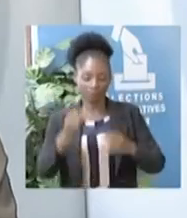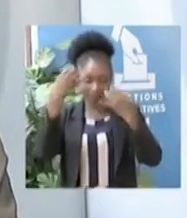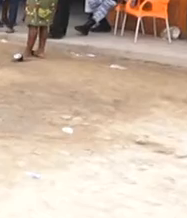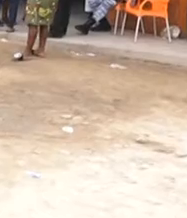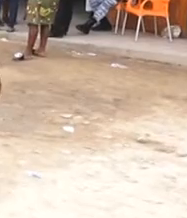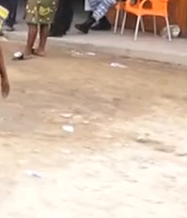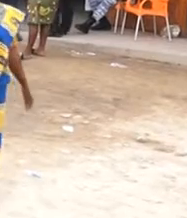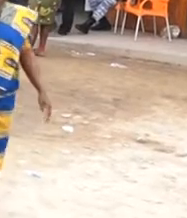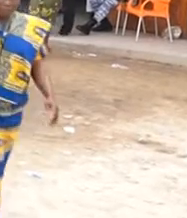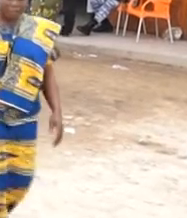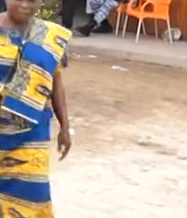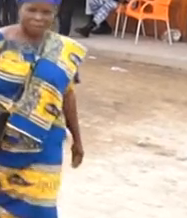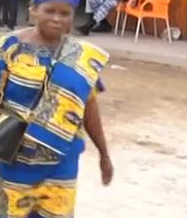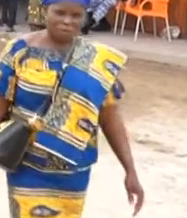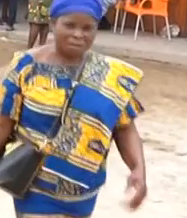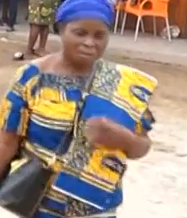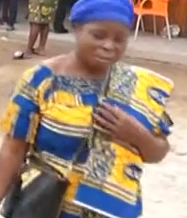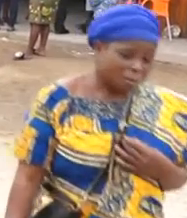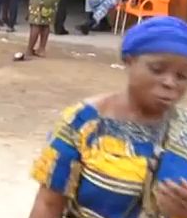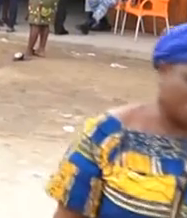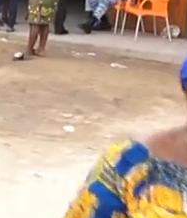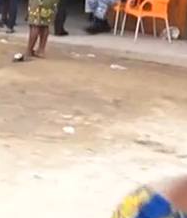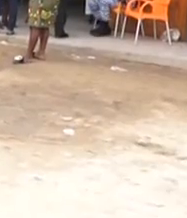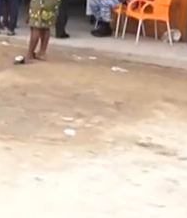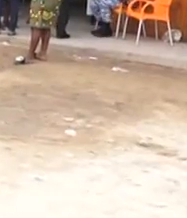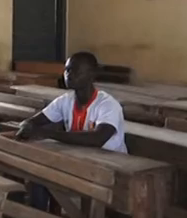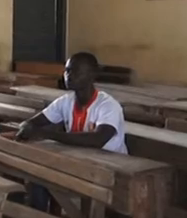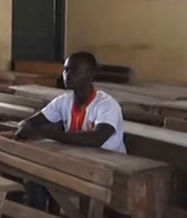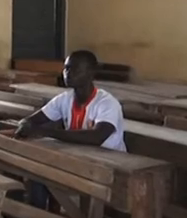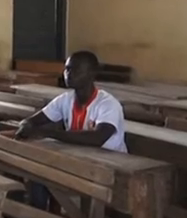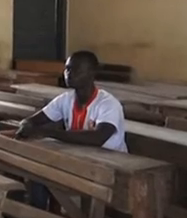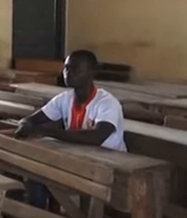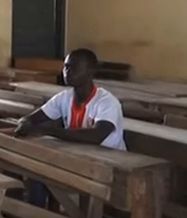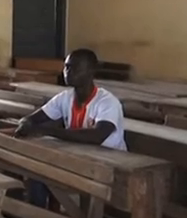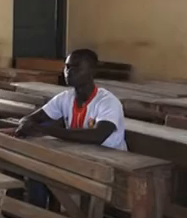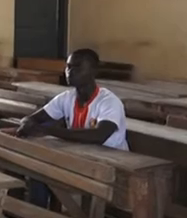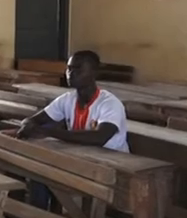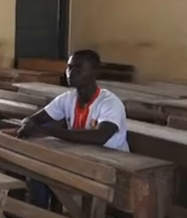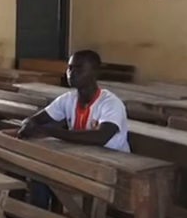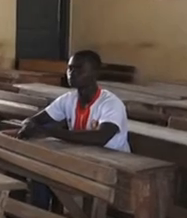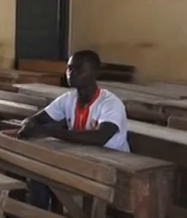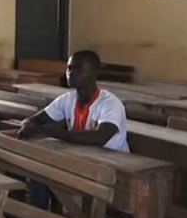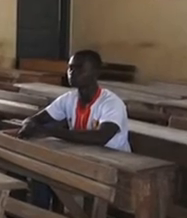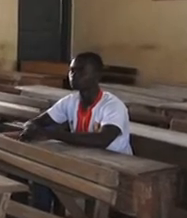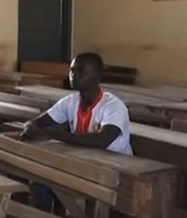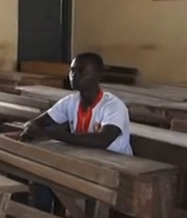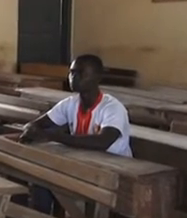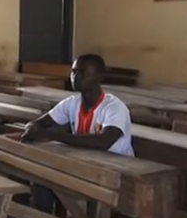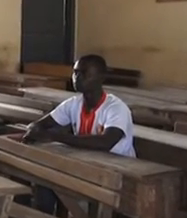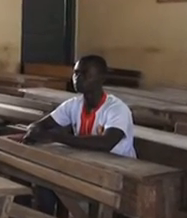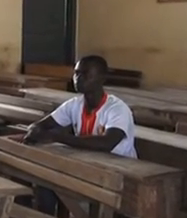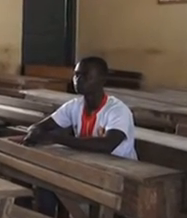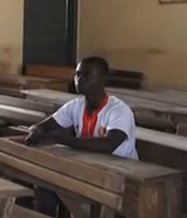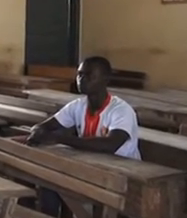indépendante. Lors de la campagne électorale des législatives, la CEI a enregistré un décès parmi